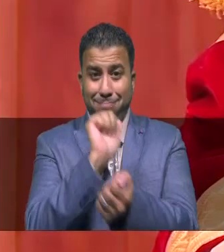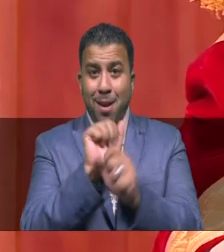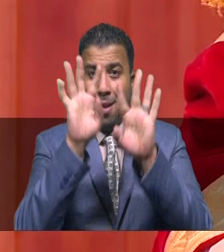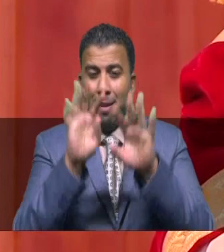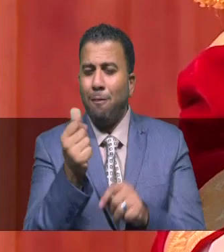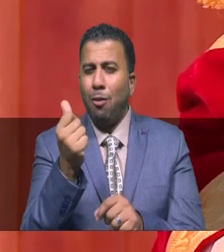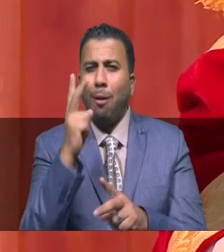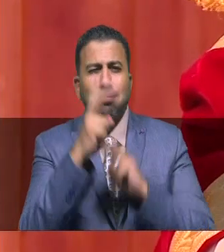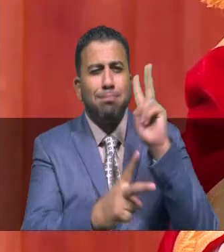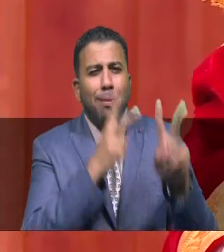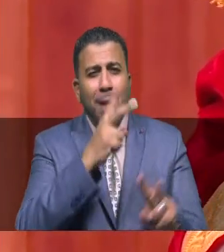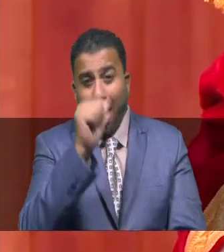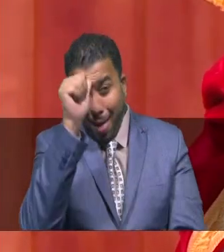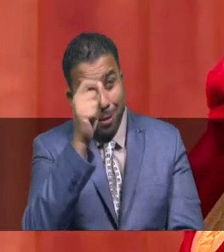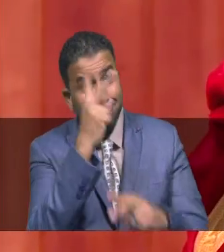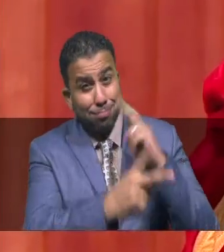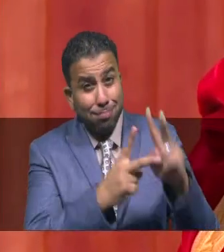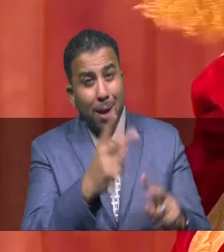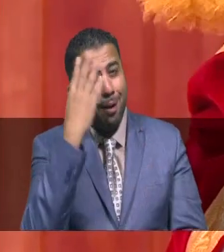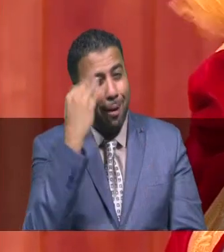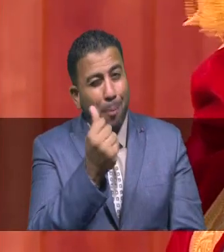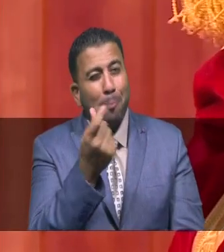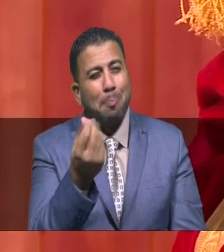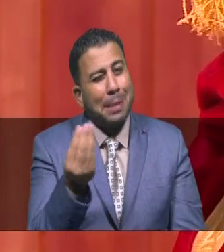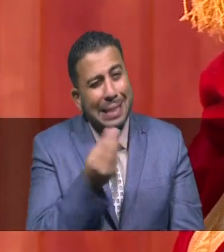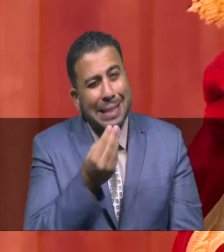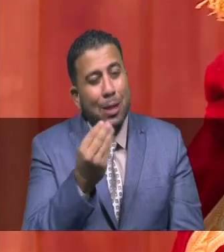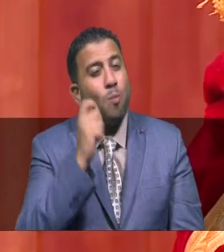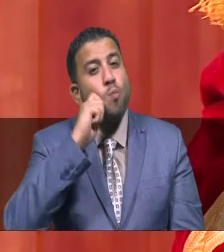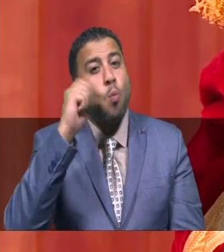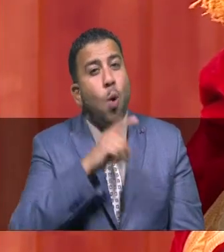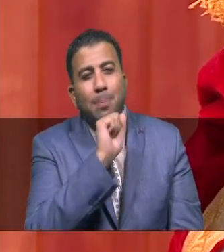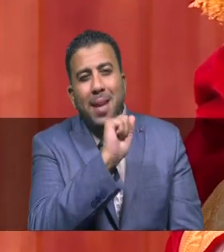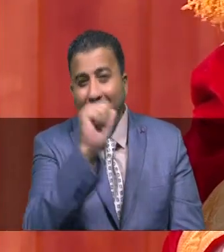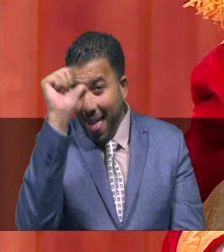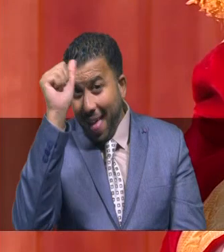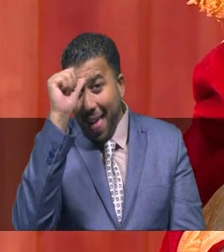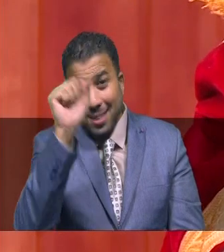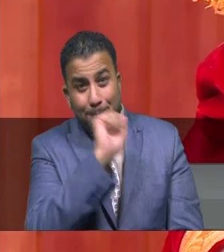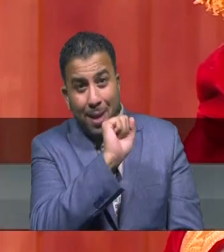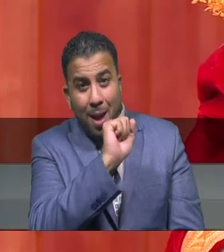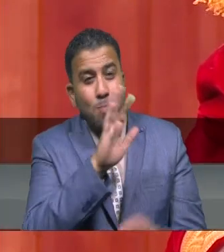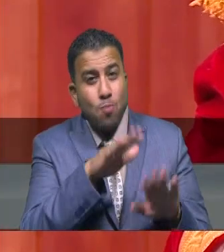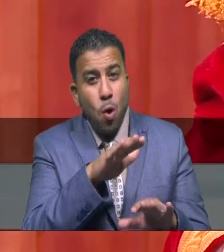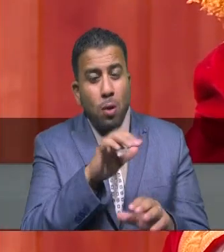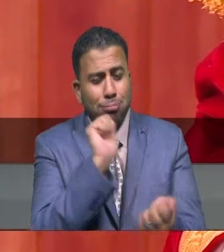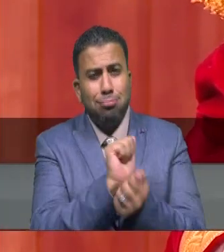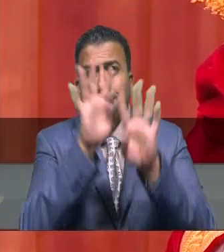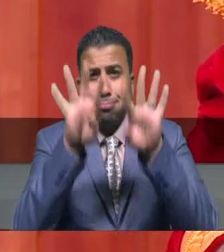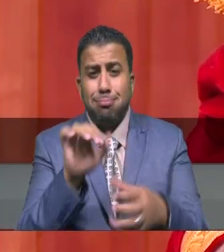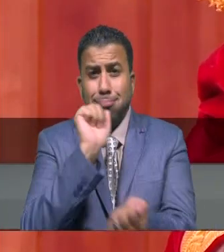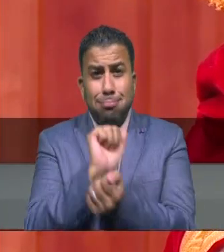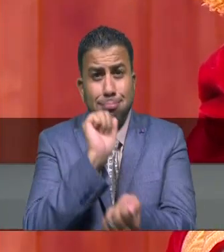في قضايا ماليه وجنح ومخالفات بسيطه من المواطنين الهنود العامه والمودعين في المؤسسات العقابيه والاصلاحيه